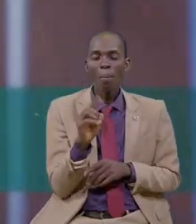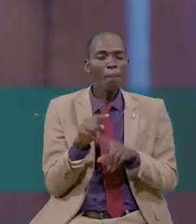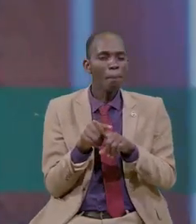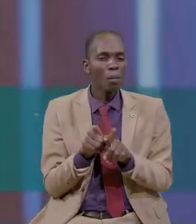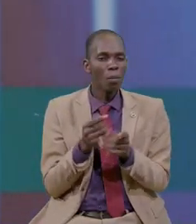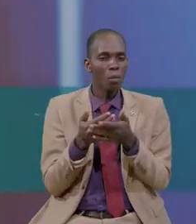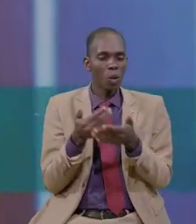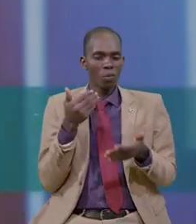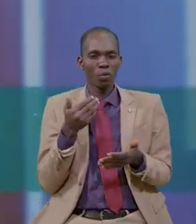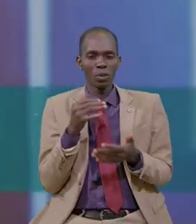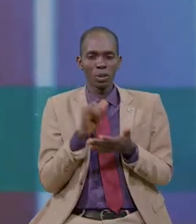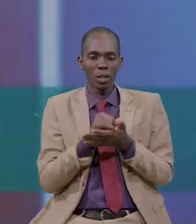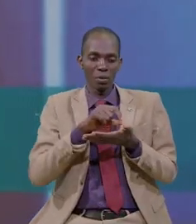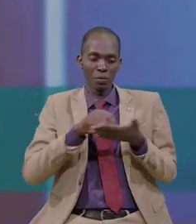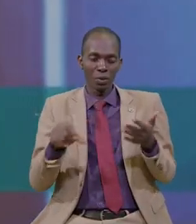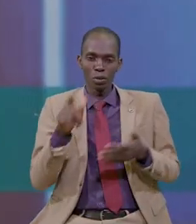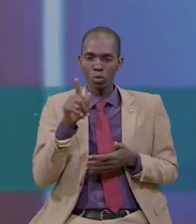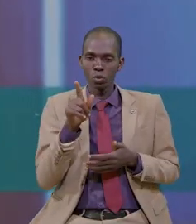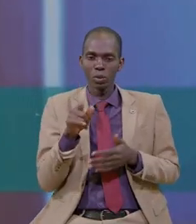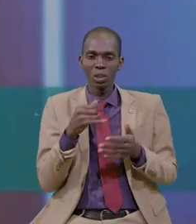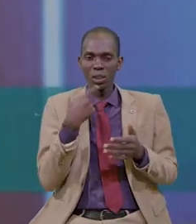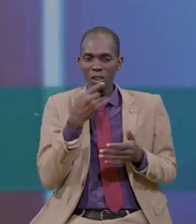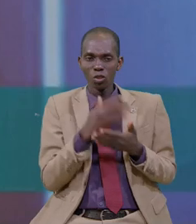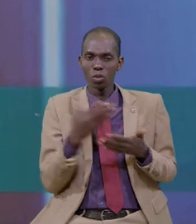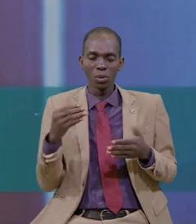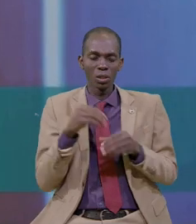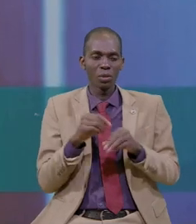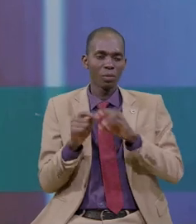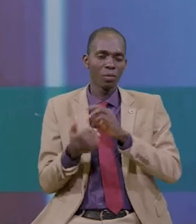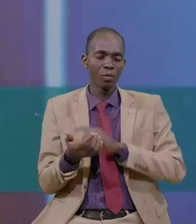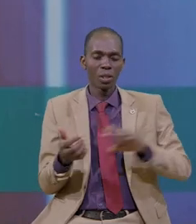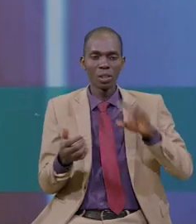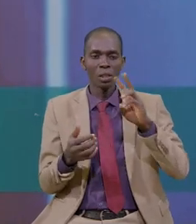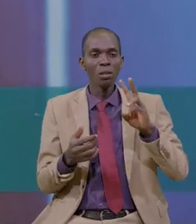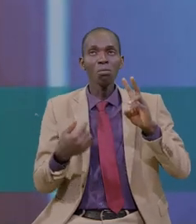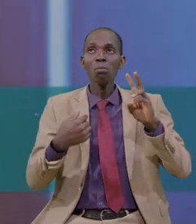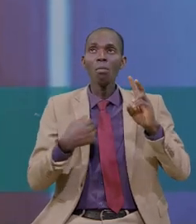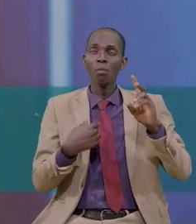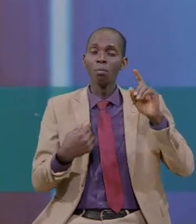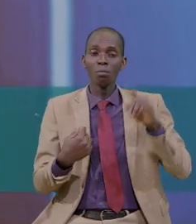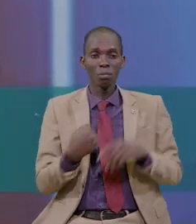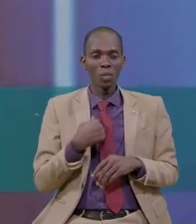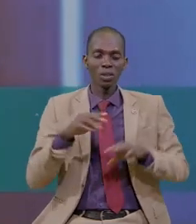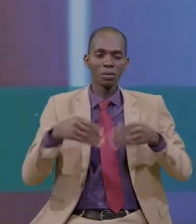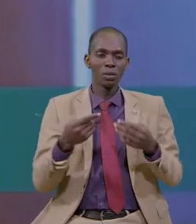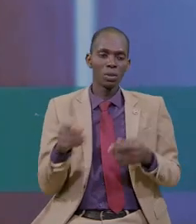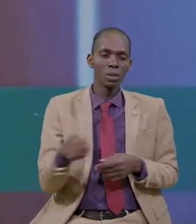verset 21, vous savez, il a dit, verset 6, je leur ai donné ta parole et le monde les a